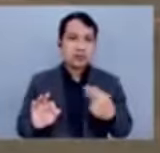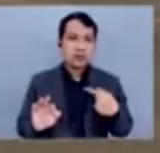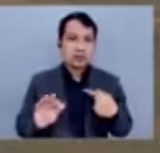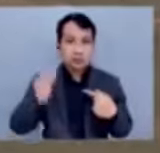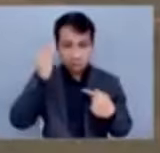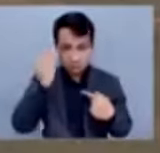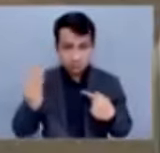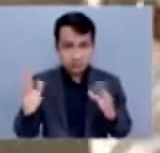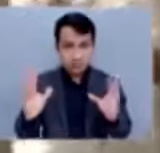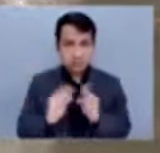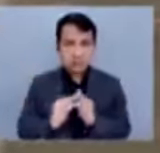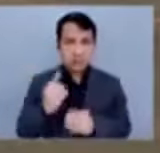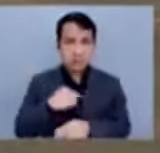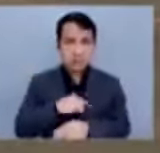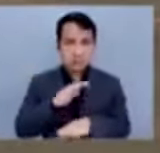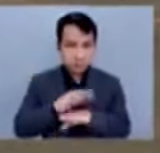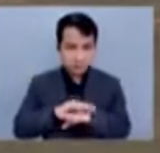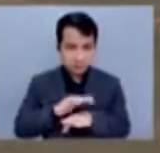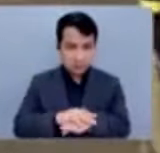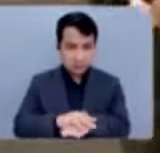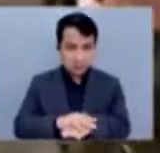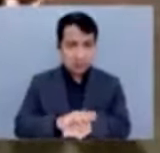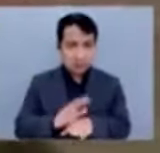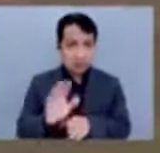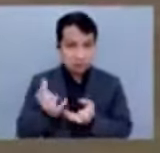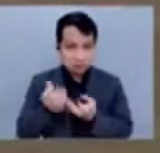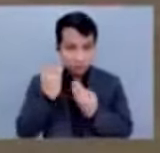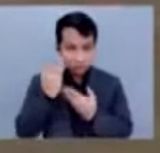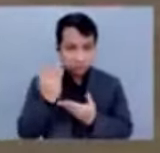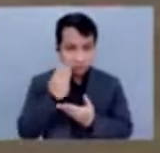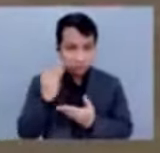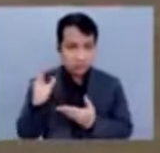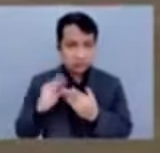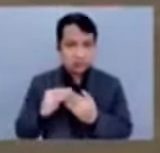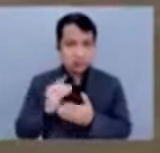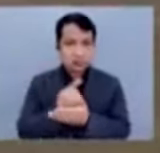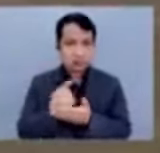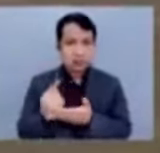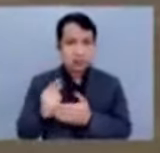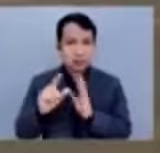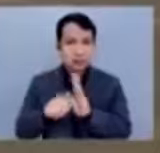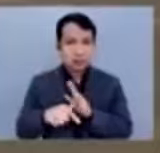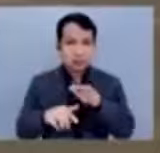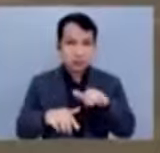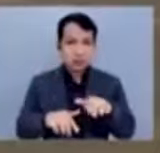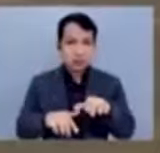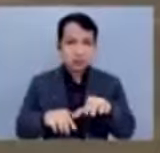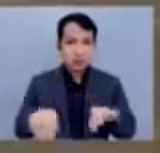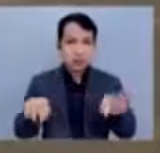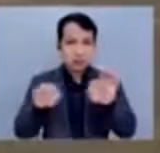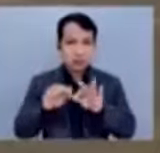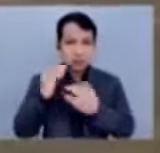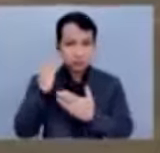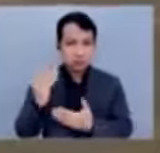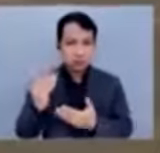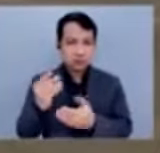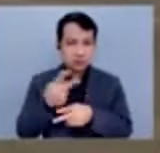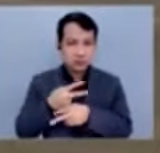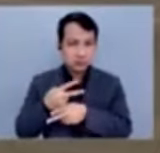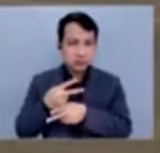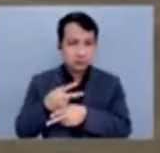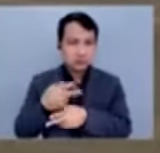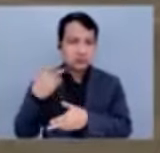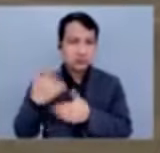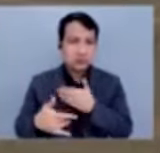kapatid ulit natin, paalala natin, kung nais nyo na pong bumiyahe para sa long weekend mamayang hapon, mas maigi po na bumiyahin na lang mas